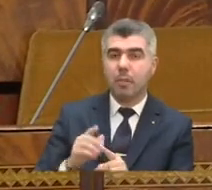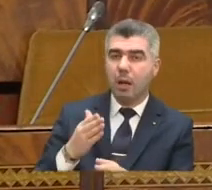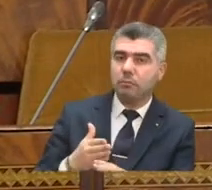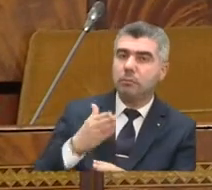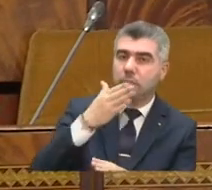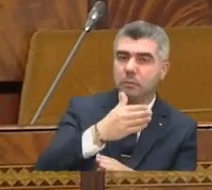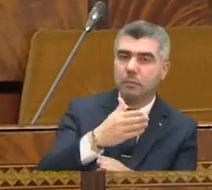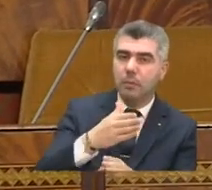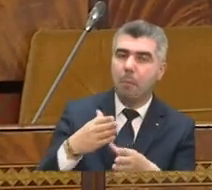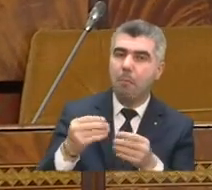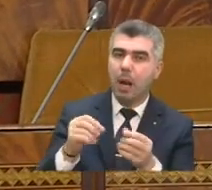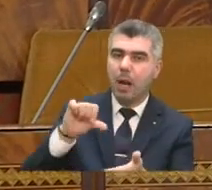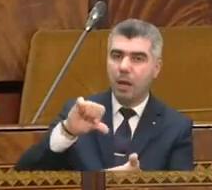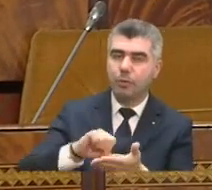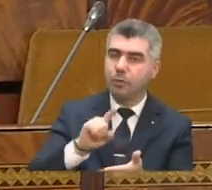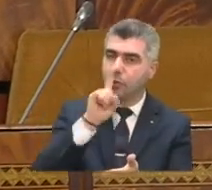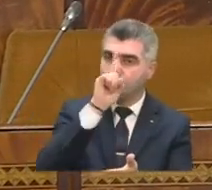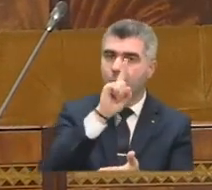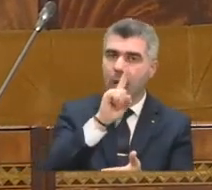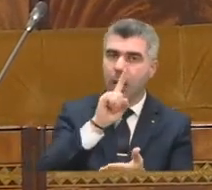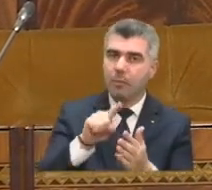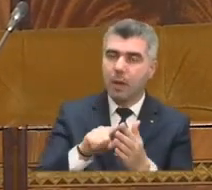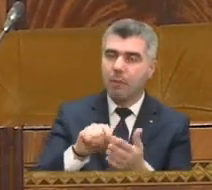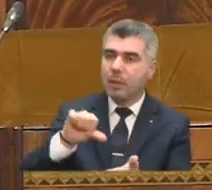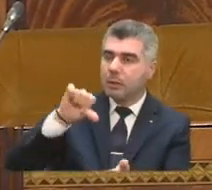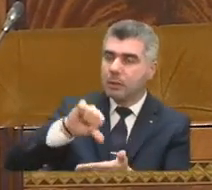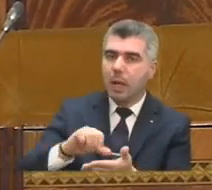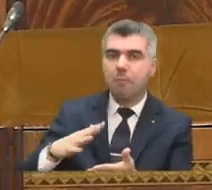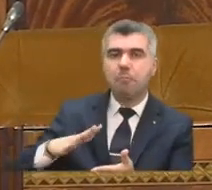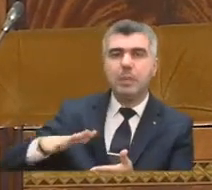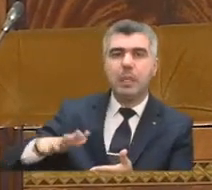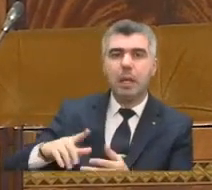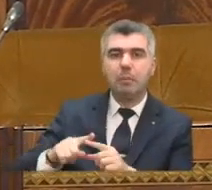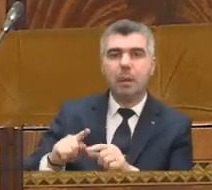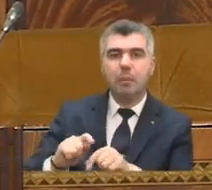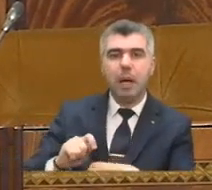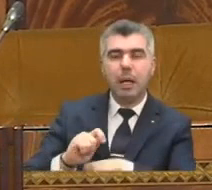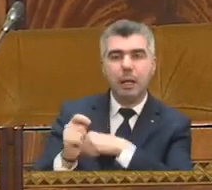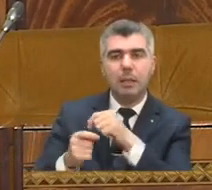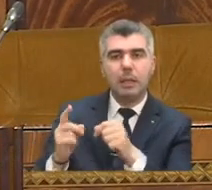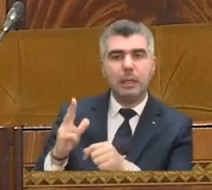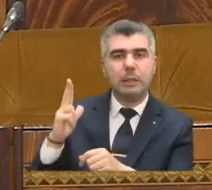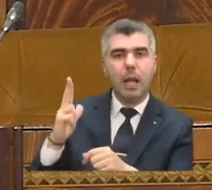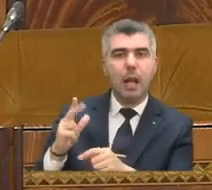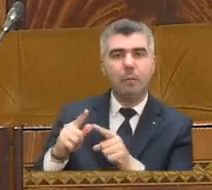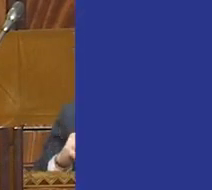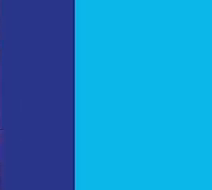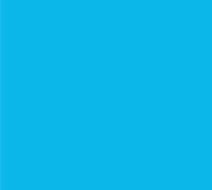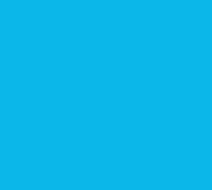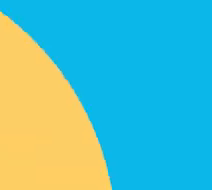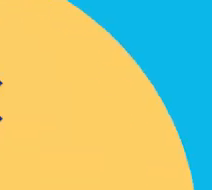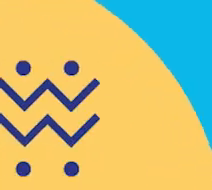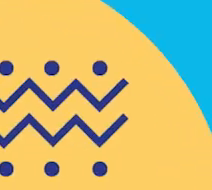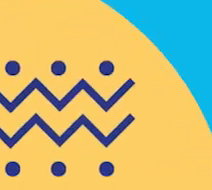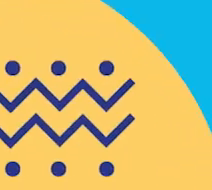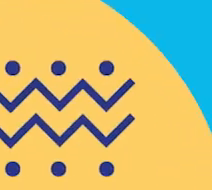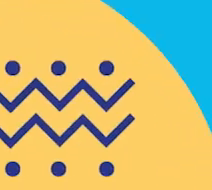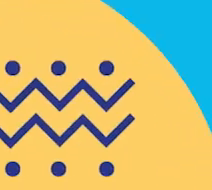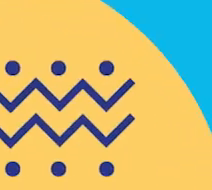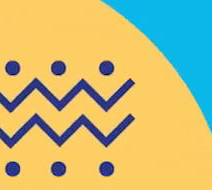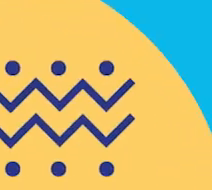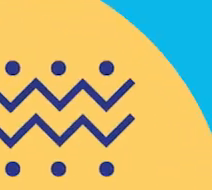تقوموا بها لمراكش ان شاء الله تزوروا المدينه ديال طمنصورت وتعطوا الانطلاقه ديال المستشفى المحلي. شكرا. شكرا.